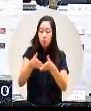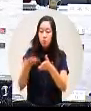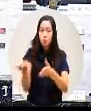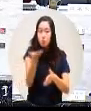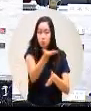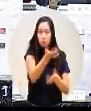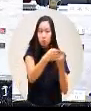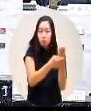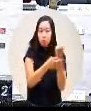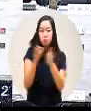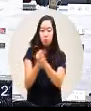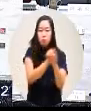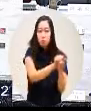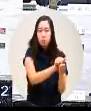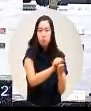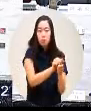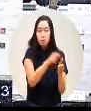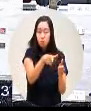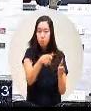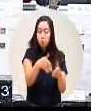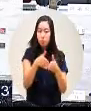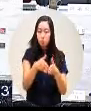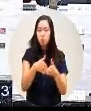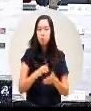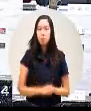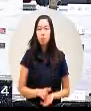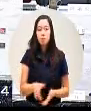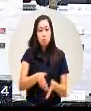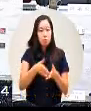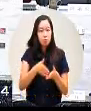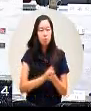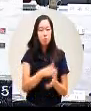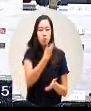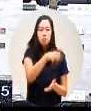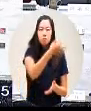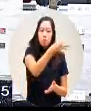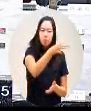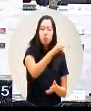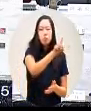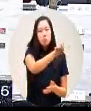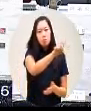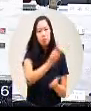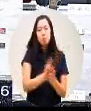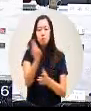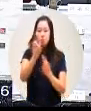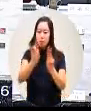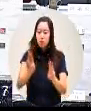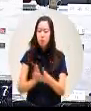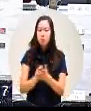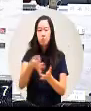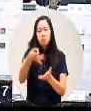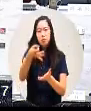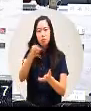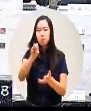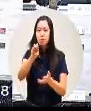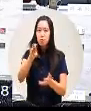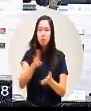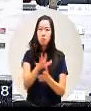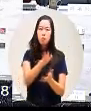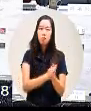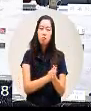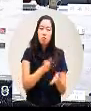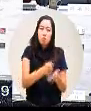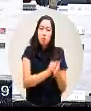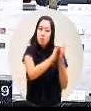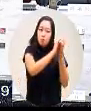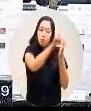那无向人清白，啊，那有真正水费100块，电费200块，啊，这间中小国小唔说做